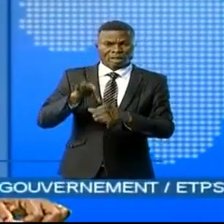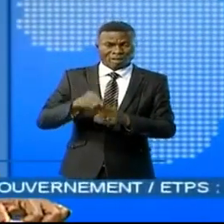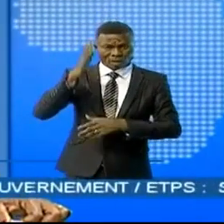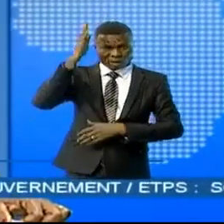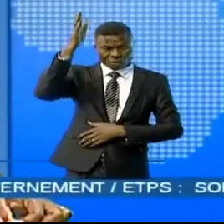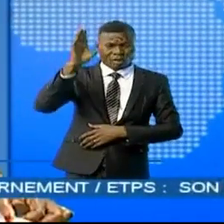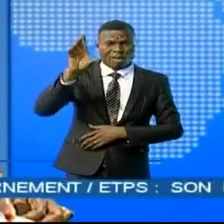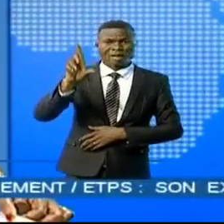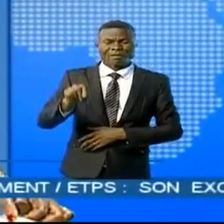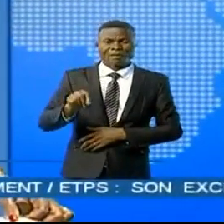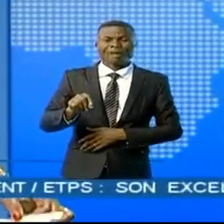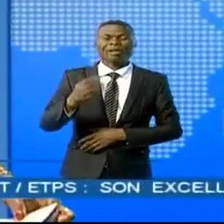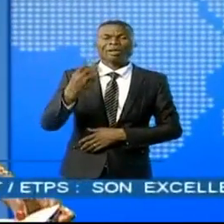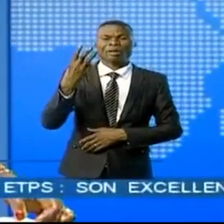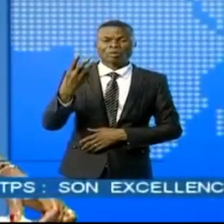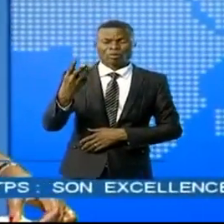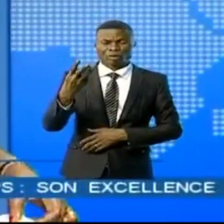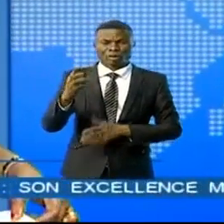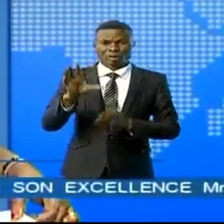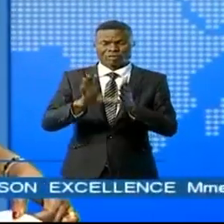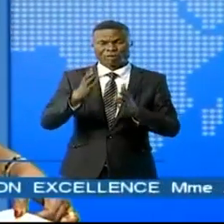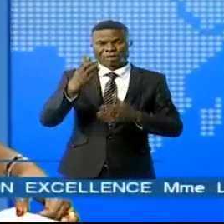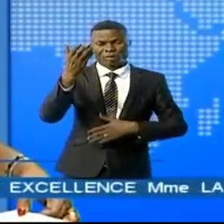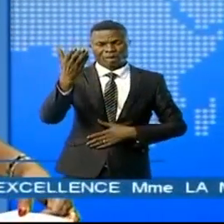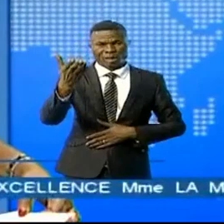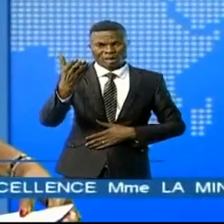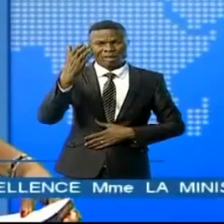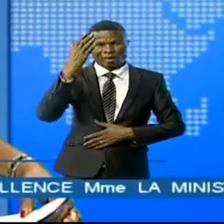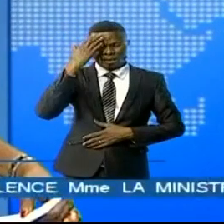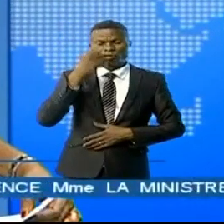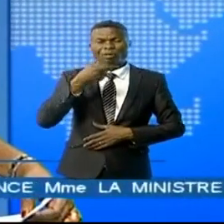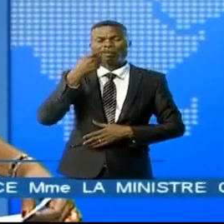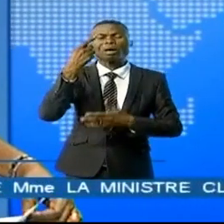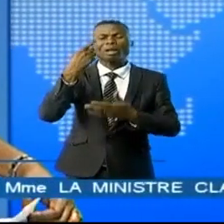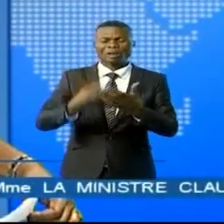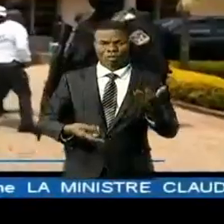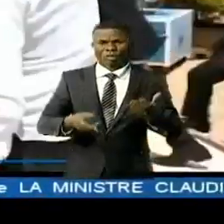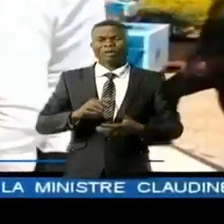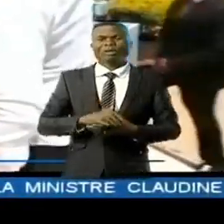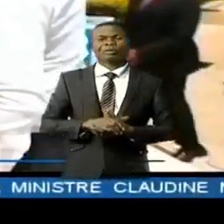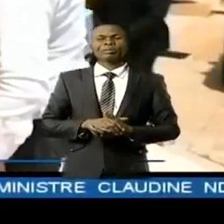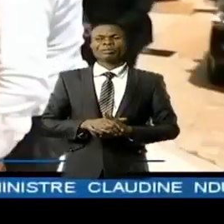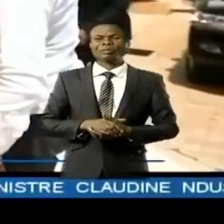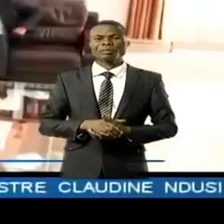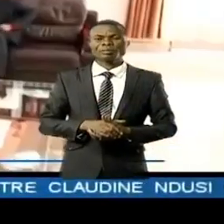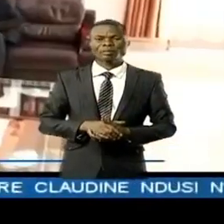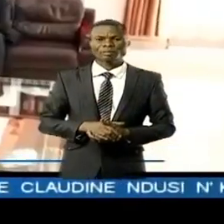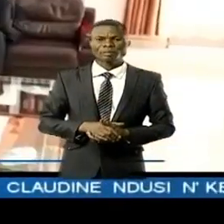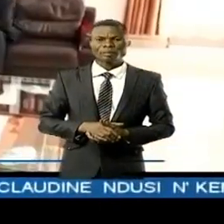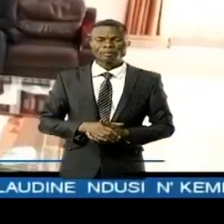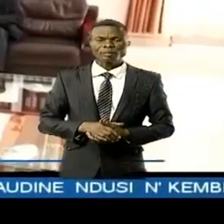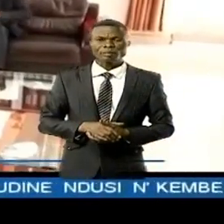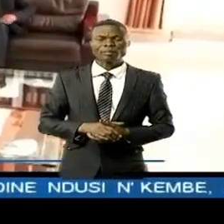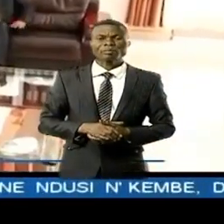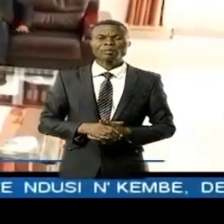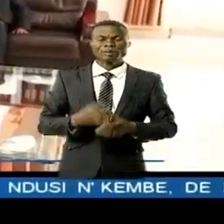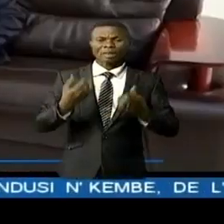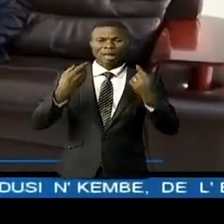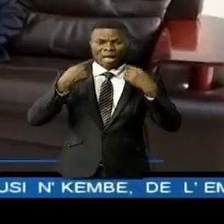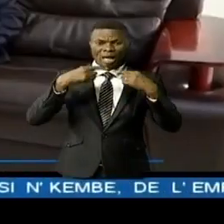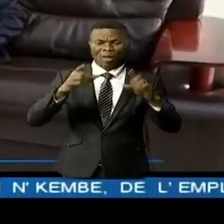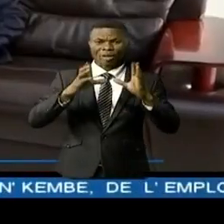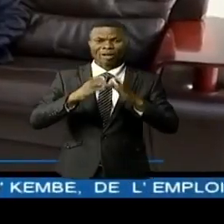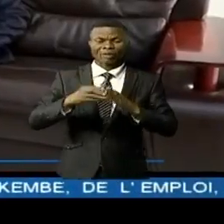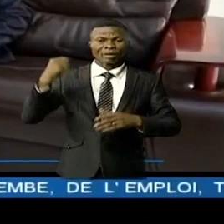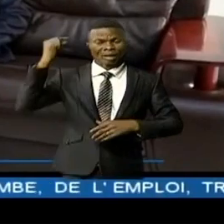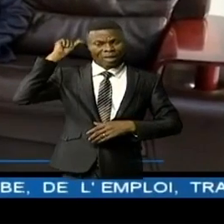être mise à jour. Un reportage de nos confrères de la RTNT Bukavu. Audience avec le gouverneur de la province du Sud